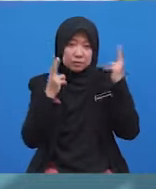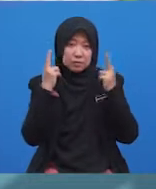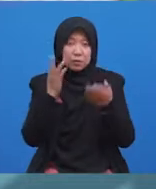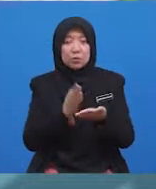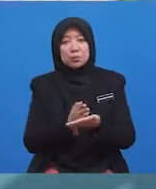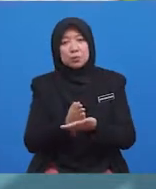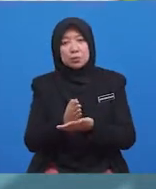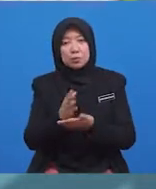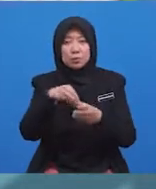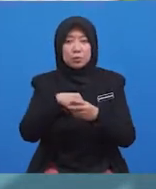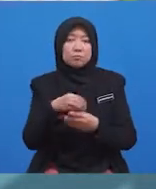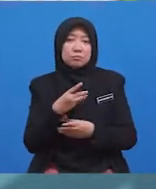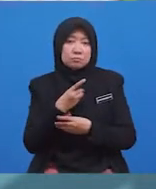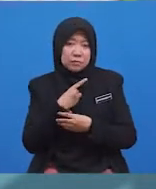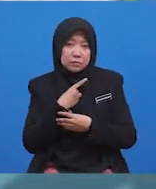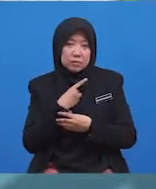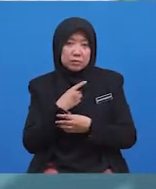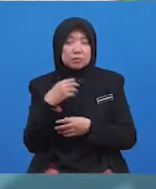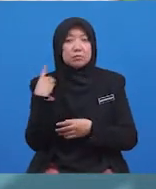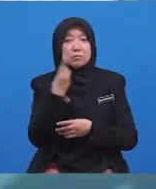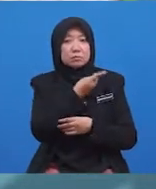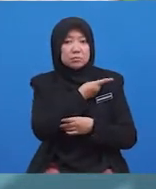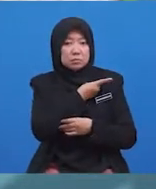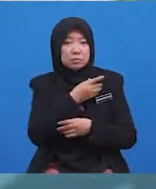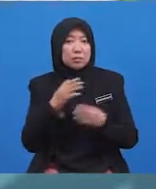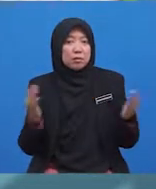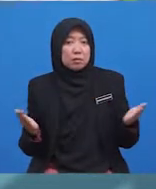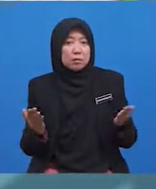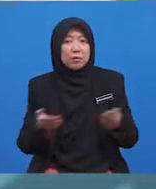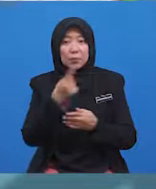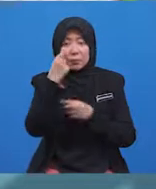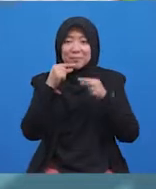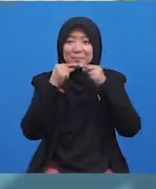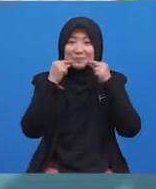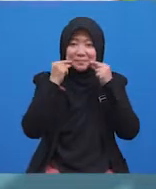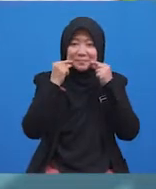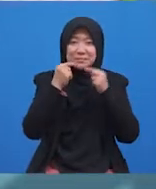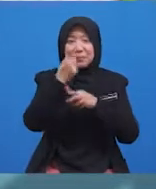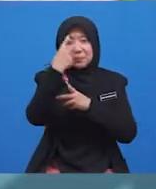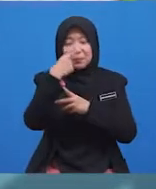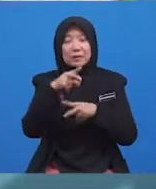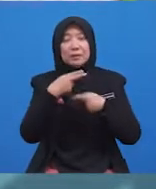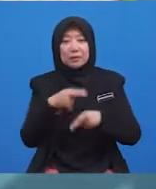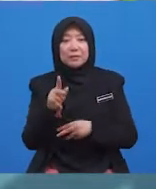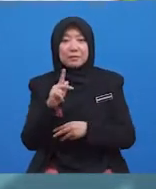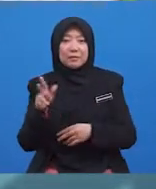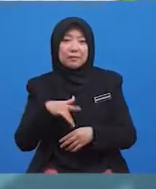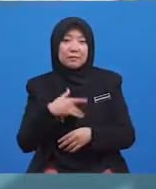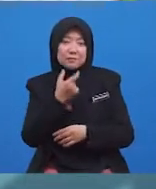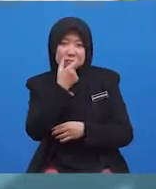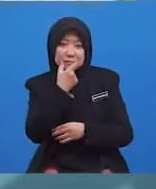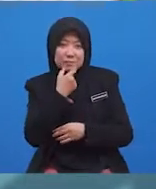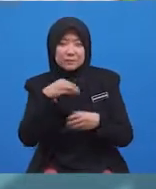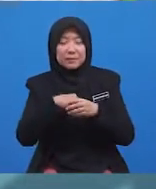membelenggu diri. Kita juga digalakkan untuk bergelak tawa untuk menghilangkan gundah di hati,